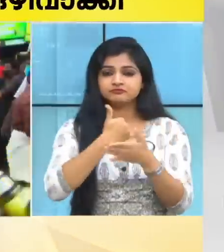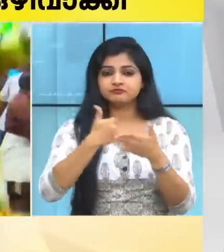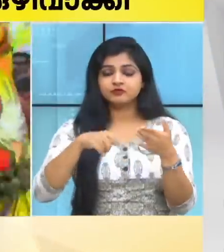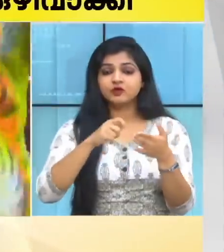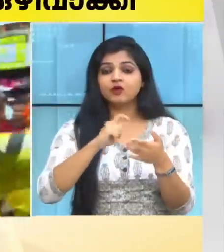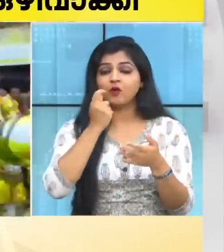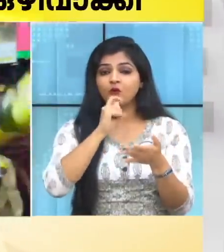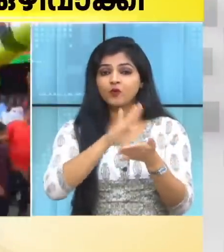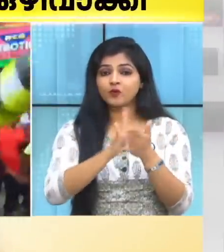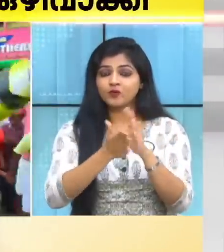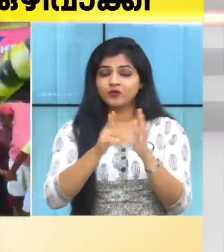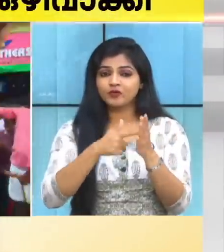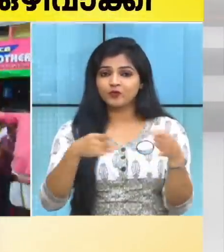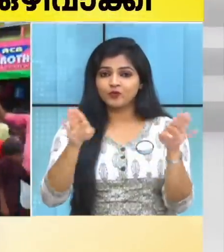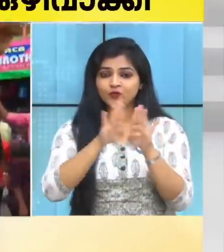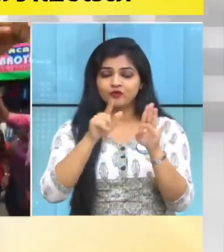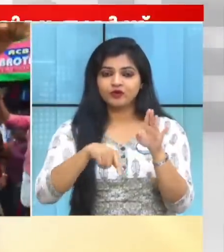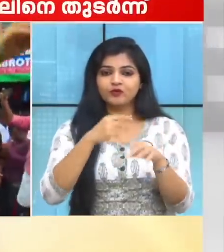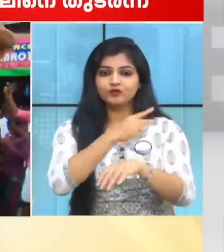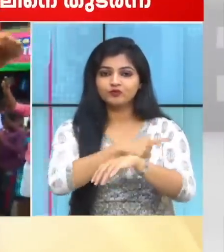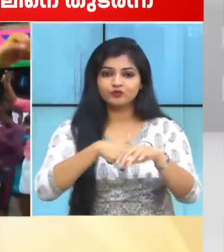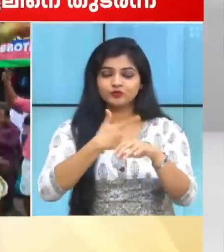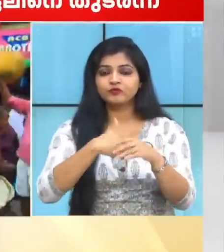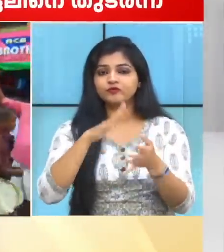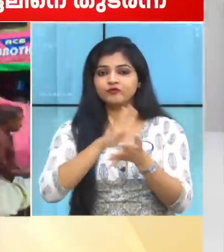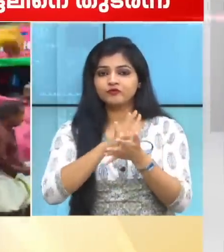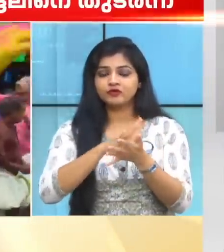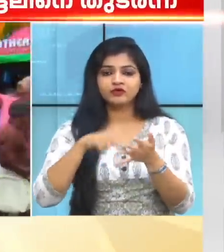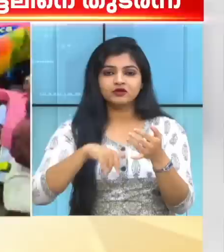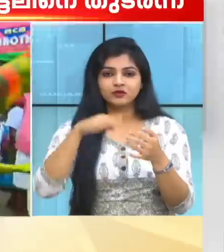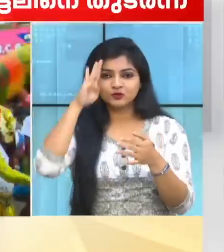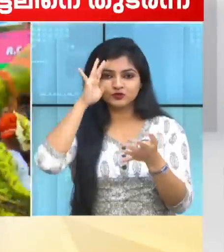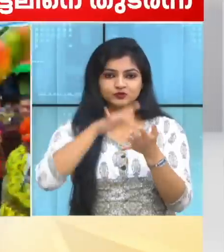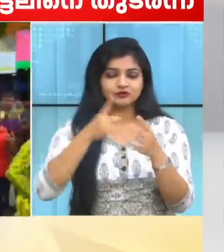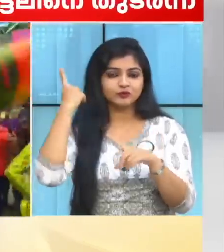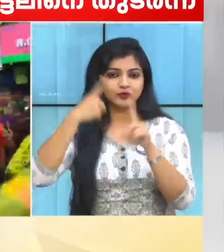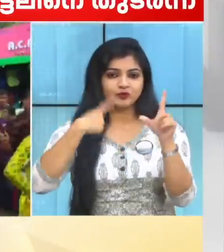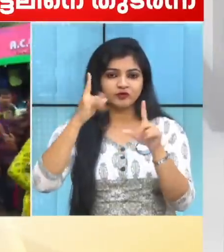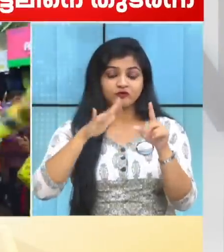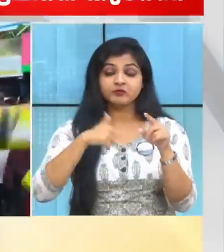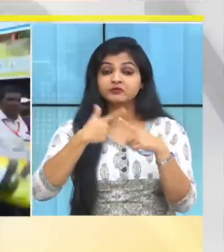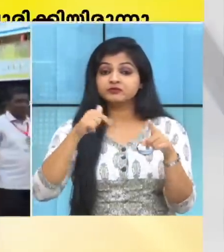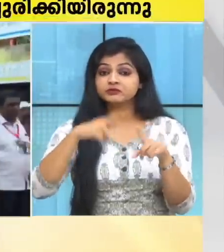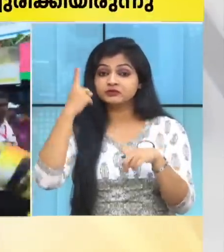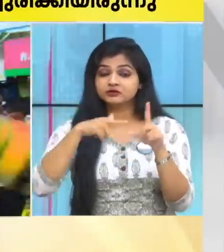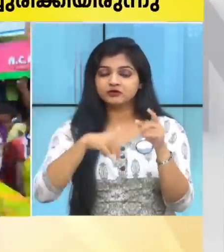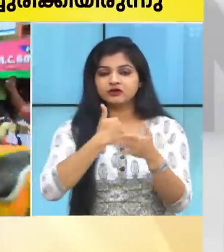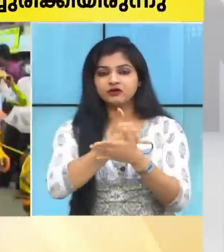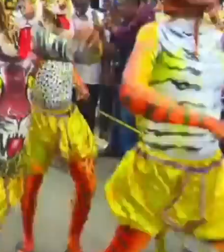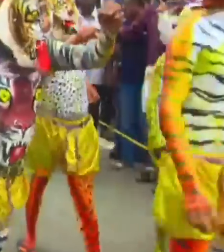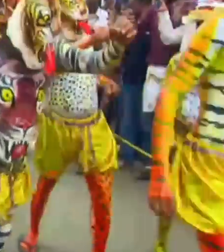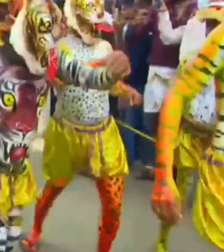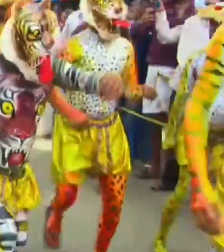സമാപനം കുറിച്ചുകൊണ്ടായിരുന്നു സ്വരാജ് റൗണ്ടിൽ ഈ പുലികൾ ഇറങ്ങുക. പക്ഷേ ഇക്കുറി പുലികൾ ഇറങ്ങേണ്ടതില്ല എന്നൊരു തീരുമാനത്തിലേക്കാണ് ഇപ്പോൾ ഈ കോർപ്പറേഷൻ എത്തിയിരിക്കുന്നത്. അതോടൊപ്പം